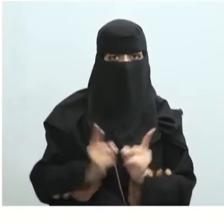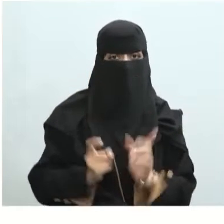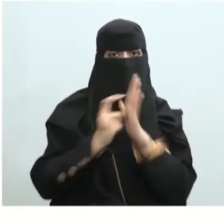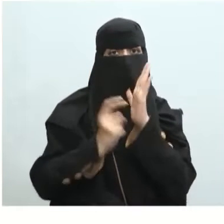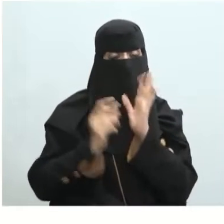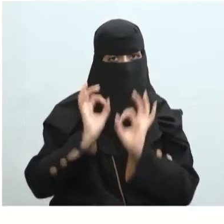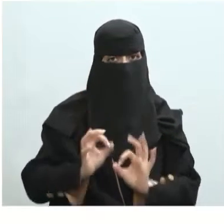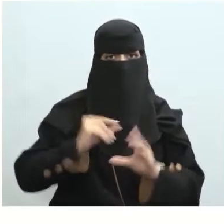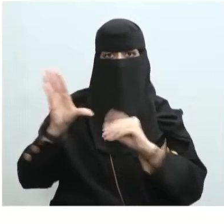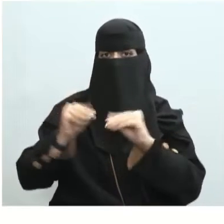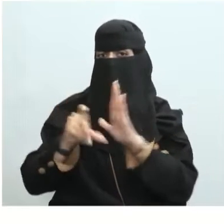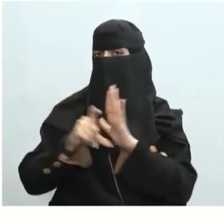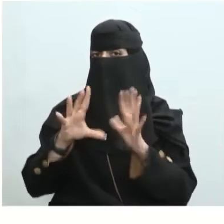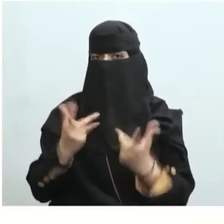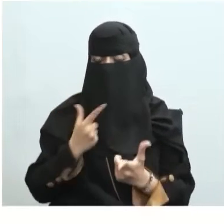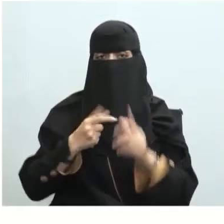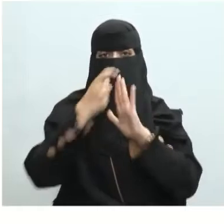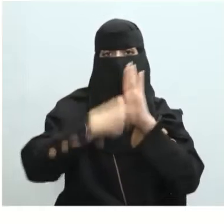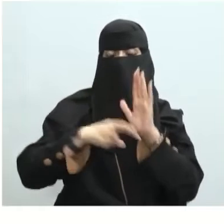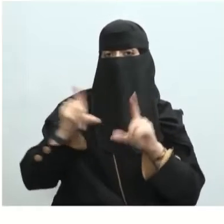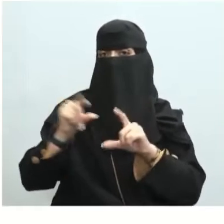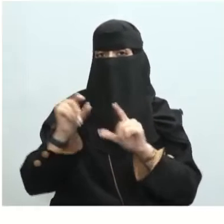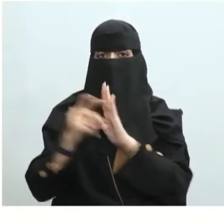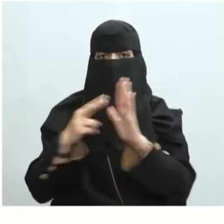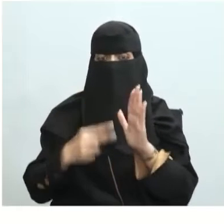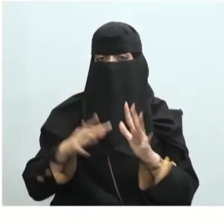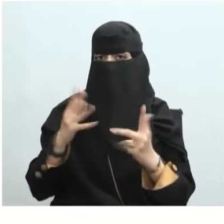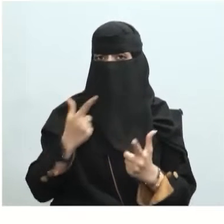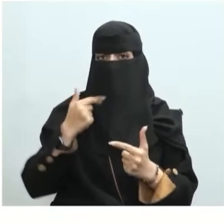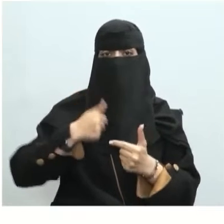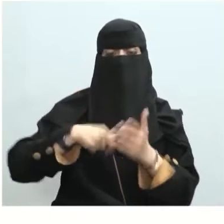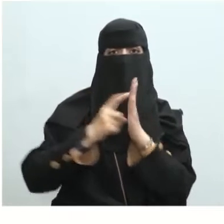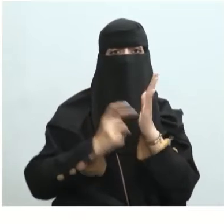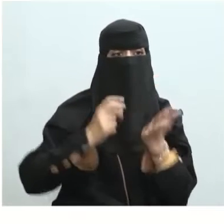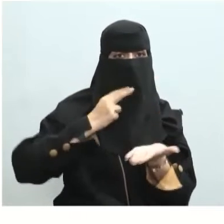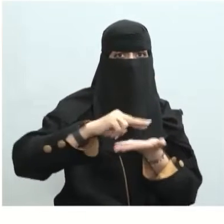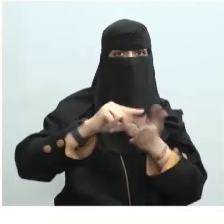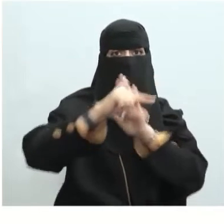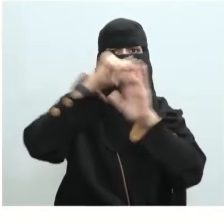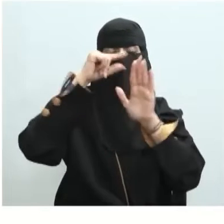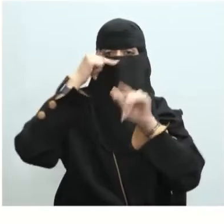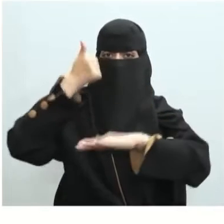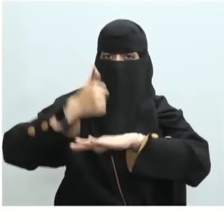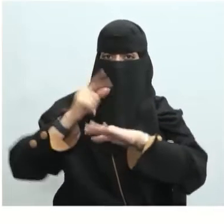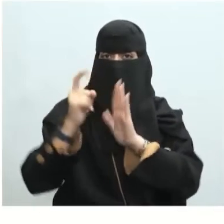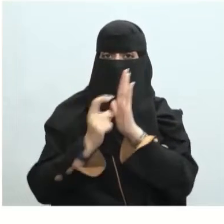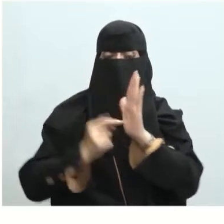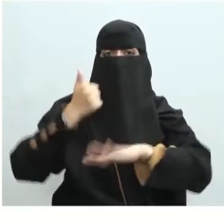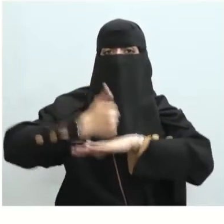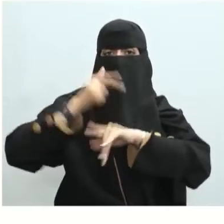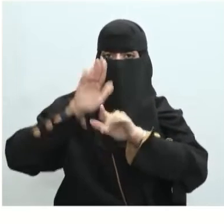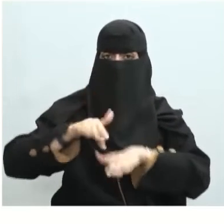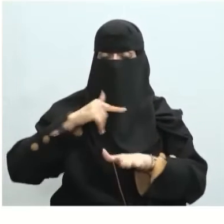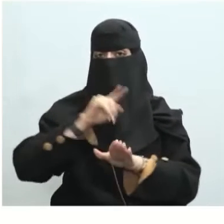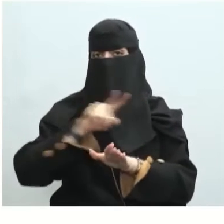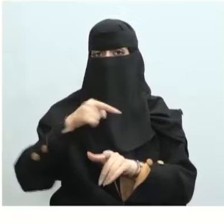من القصه المقال اعلان الرساله هنا العناصر الاساسيه للفنون الكتابيه طبعا سنذكر العناصر الاساسيه